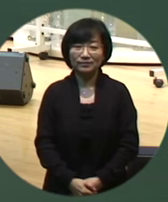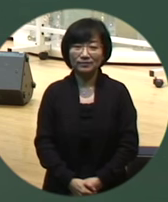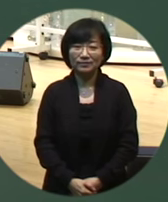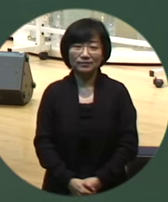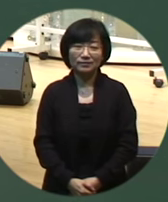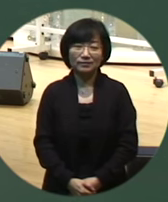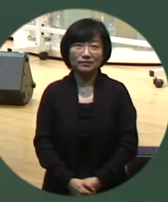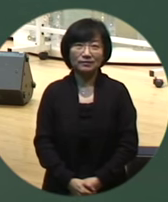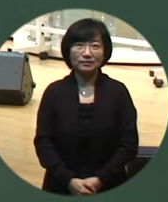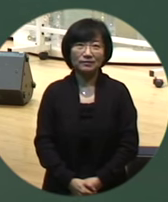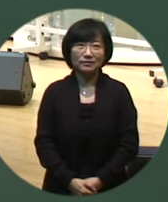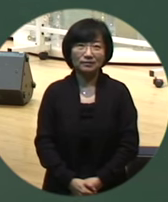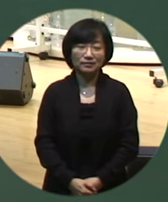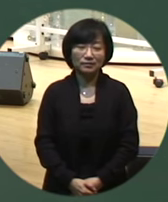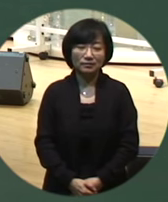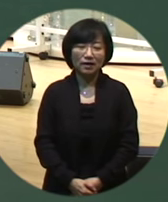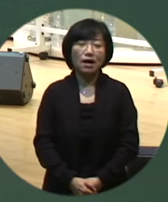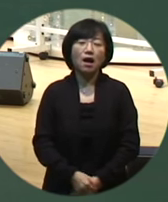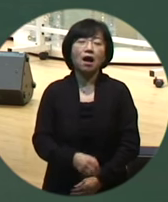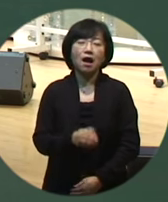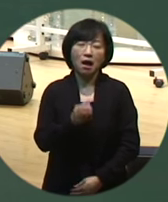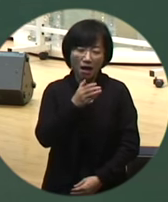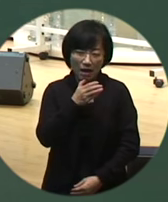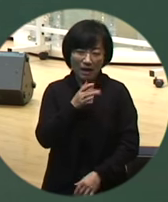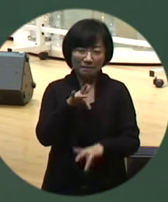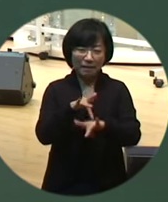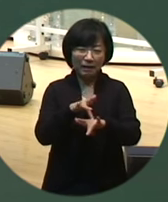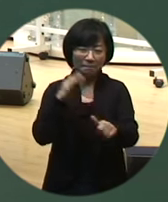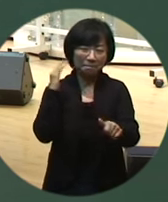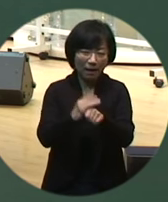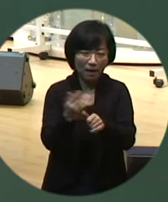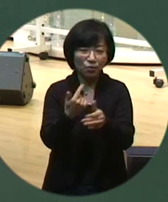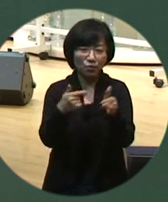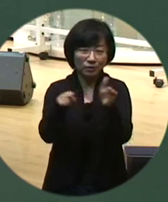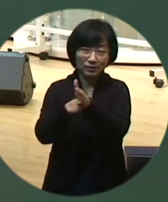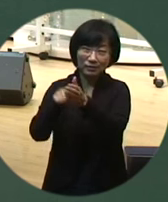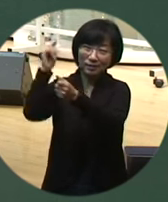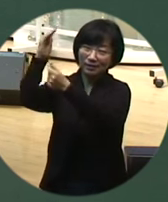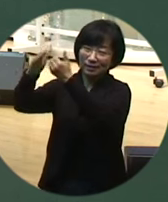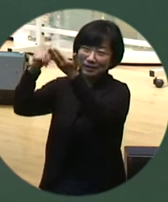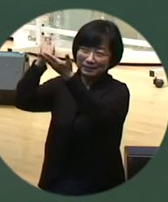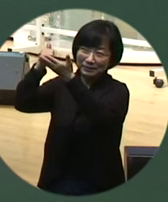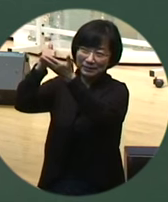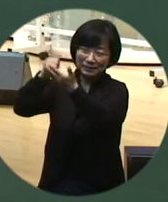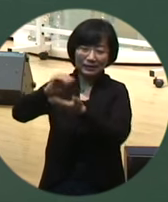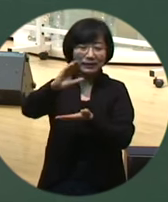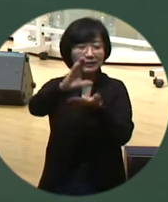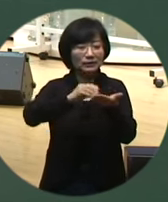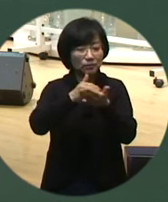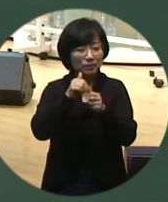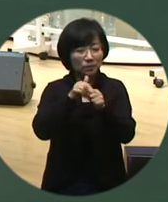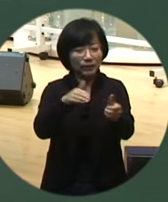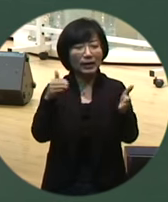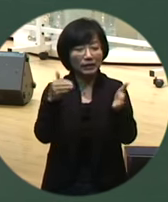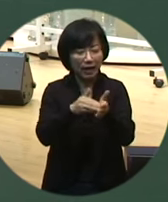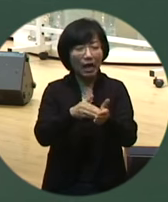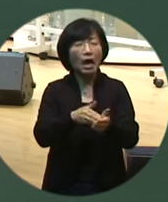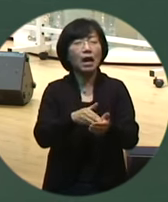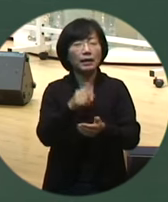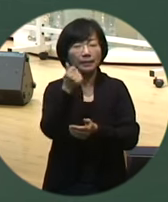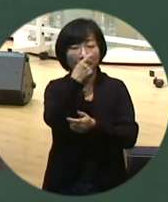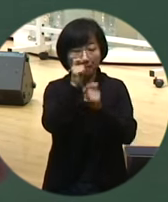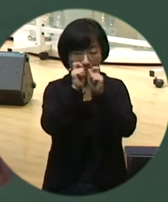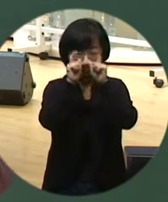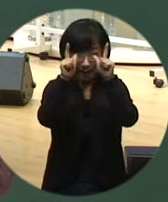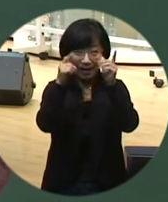그래서 하나님이 그리스도를 보내셨구나. That's why God sent the Christ. 이제 제가 실패할 수밖에 없던 이유를 이제 제대로 알았다니까요.